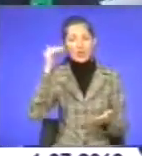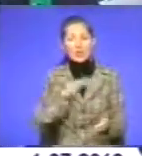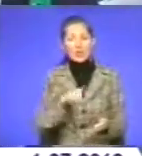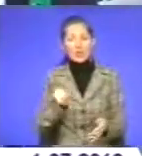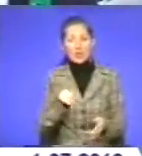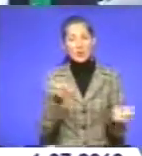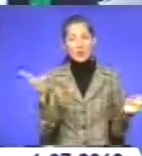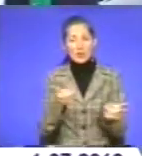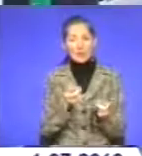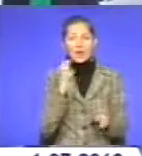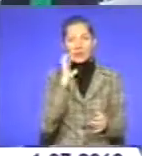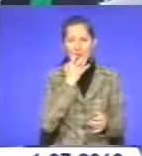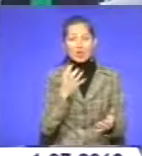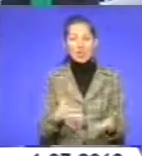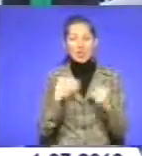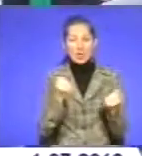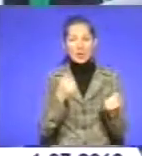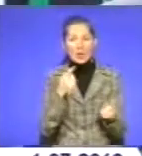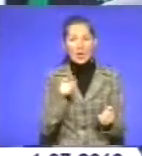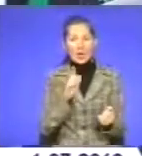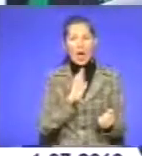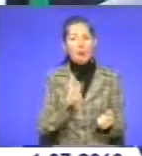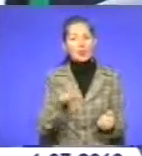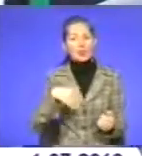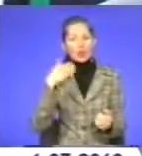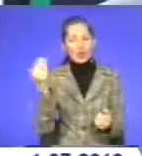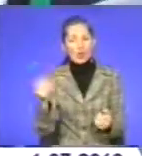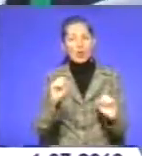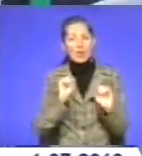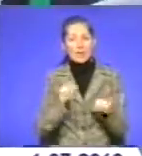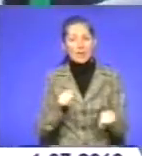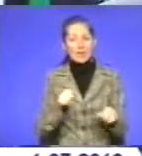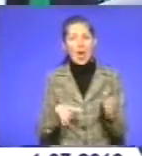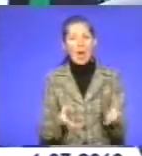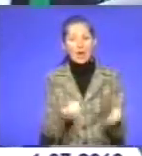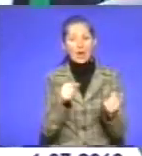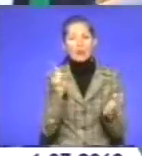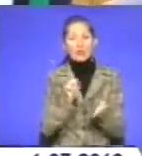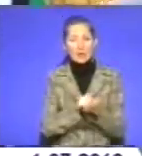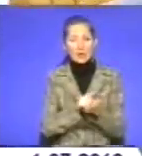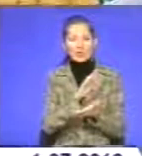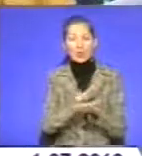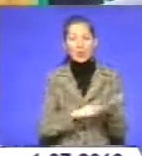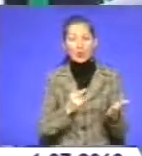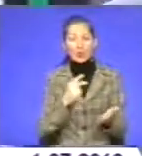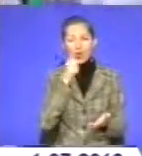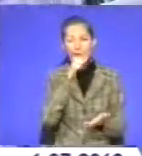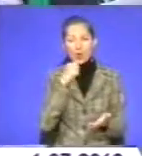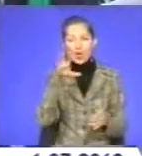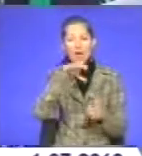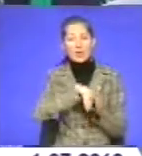потрібна серйозна підтримка, і вона буде зі сторони влади. Ми беремо зобов'язання протягом 2 років